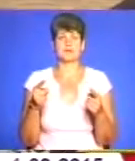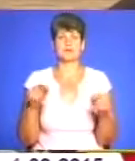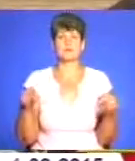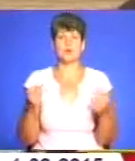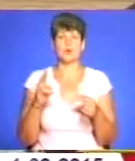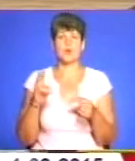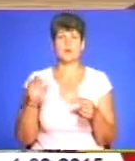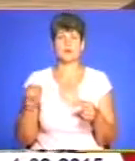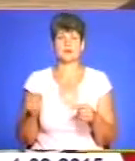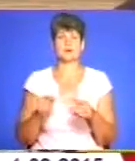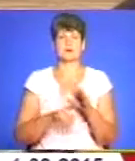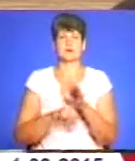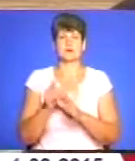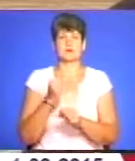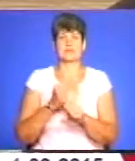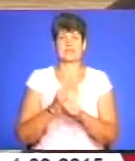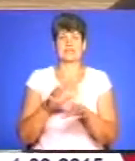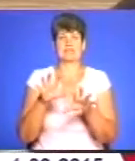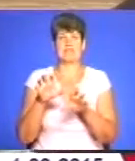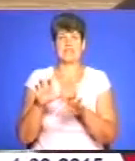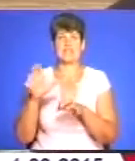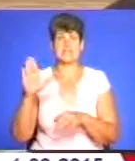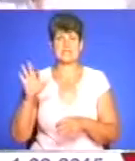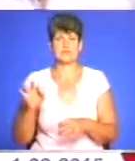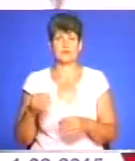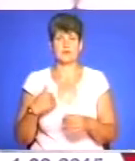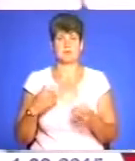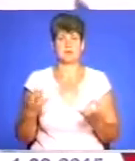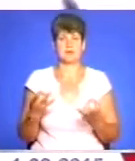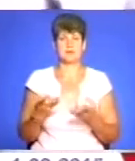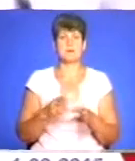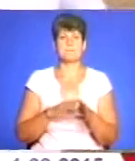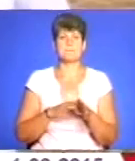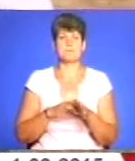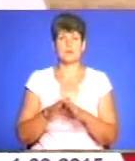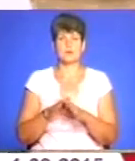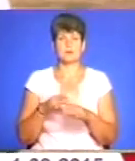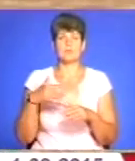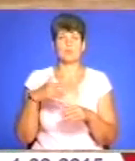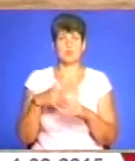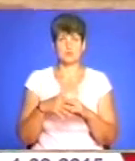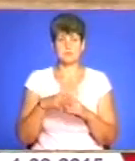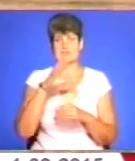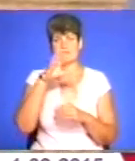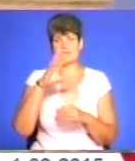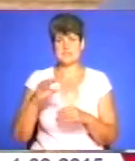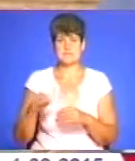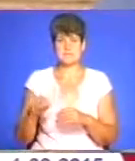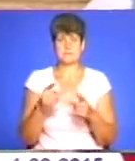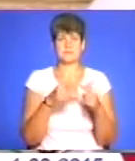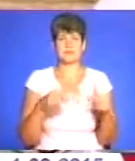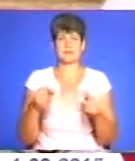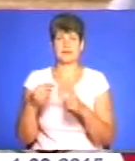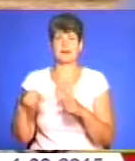кооперативи, запускайте тваринництво. Тваринництво нам треба. Повне порозуміння всіма гілками влади,